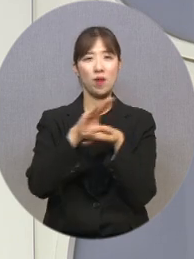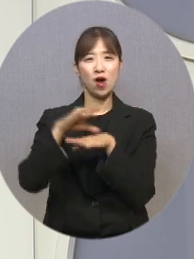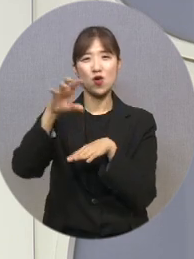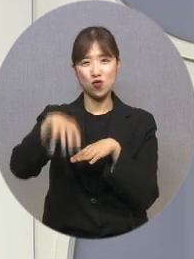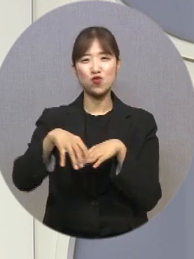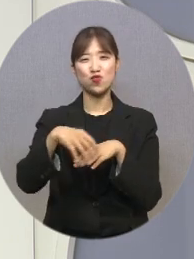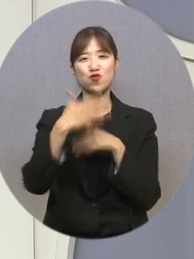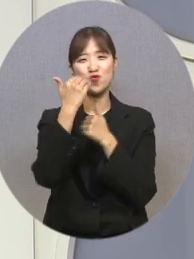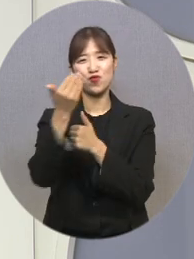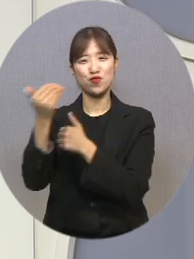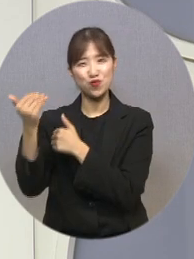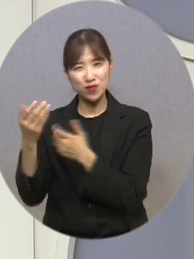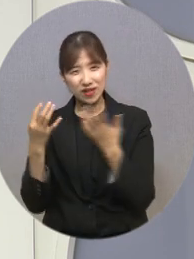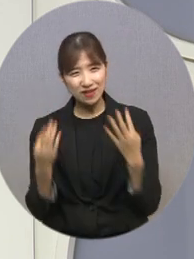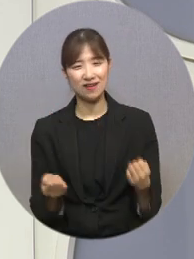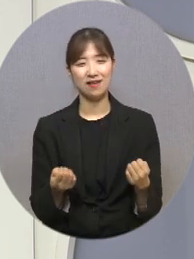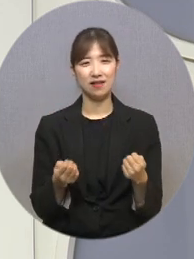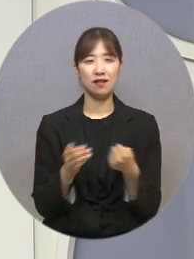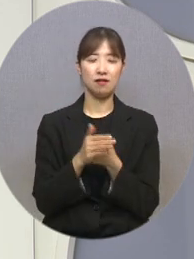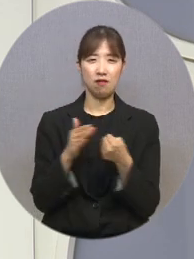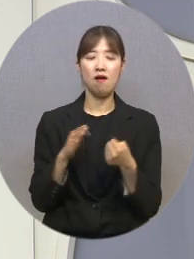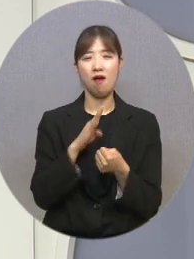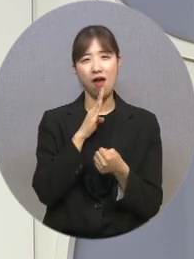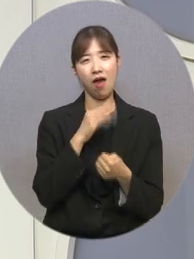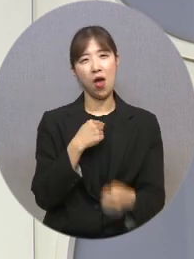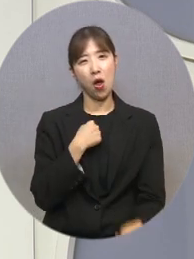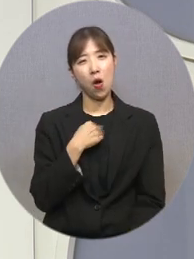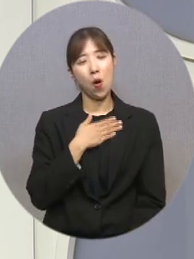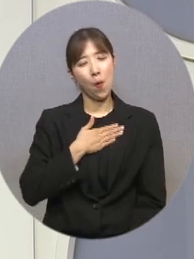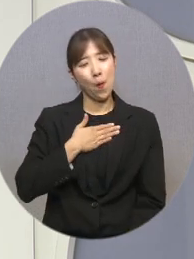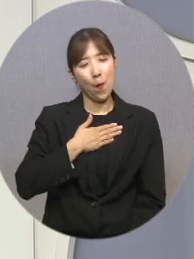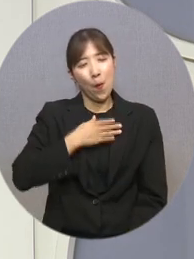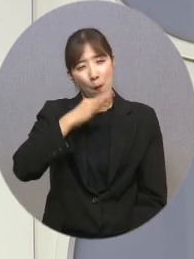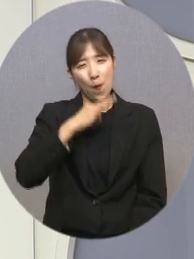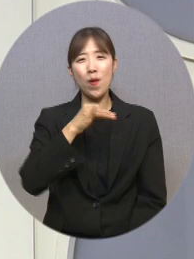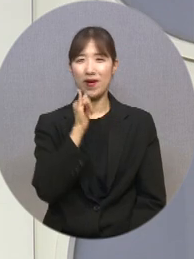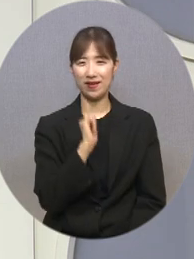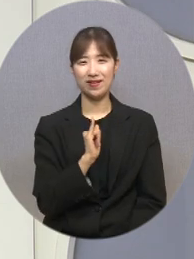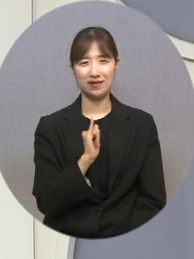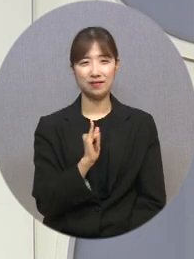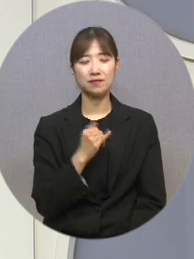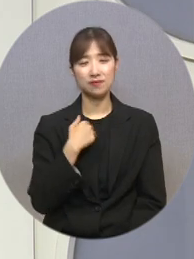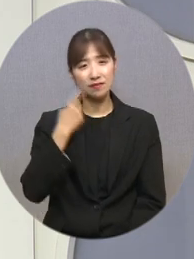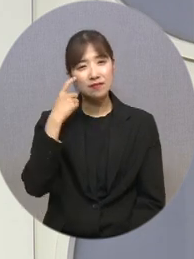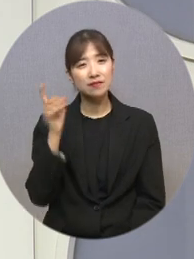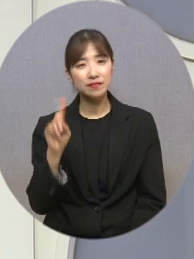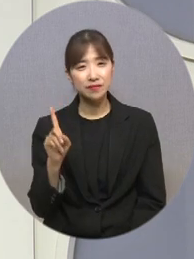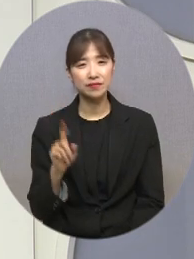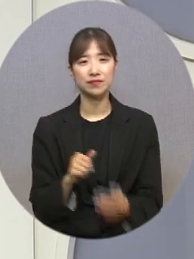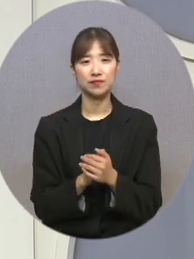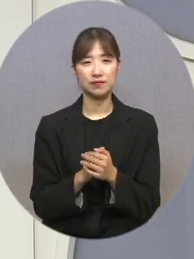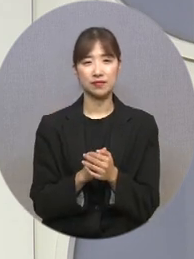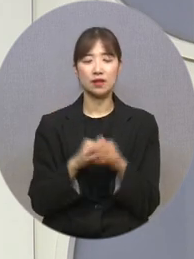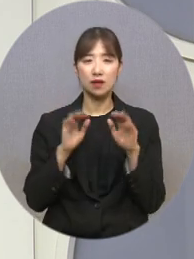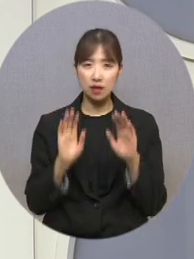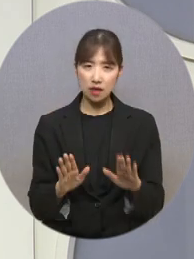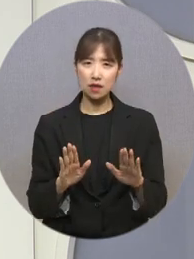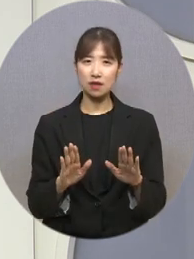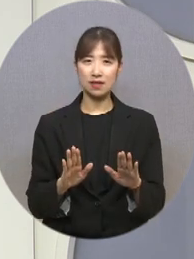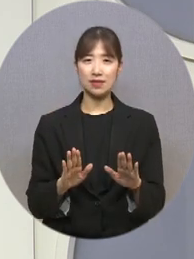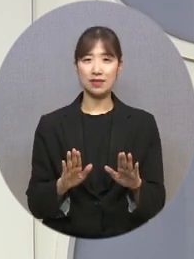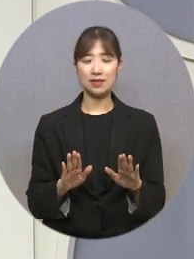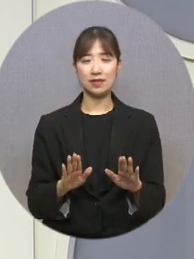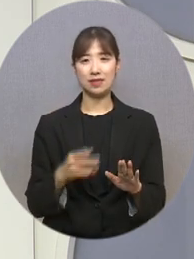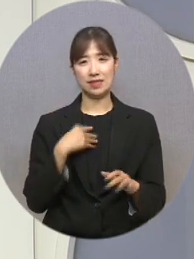막 부르기도 하고 그래서 굉장히 그 보람이 있는데요. 저는 어떤 생각을 했냐 하면은 지금 현재